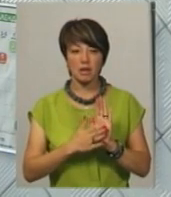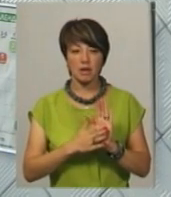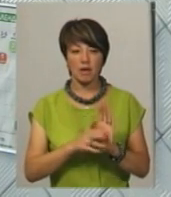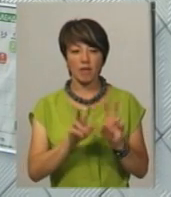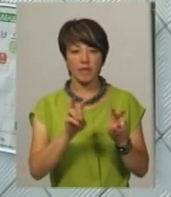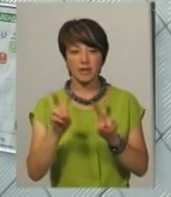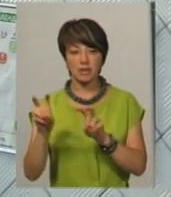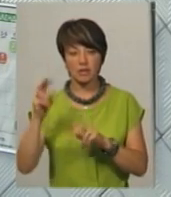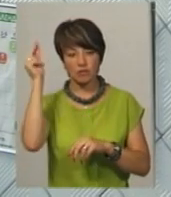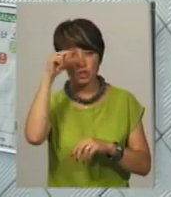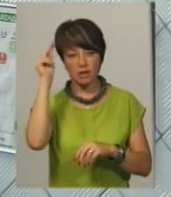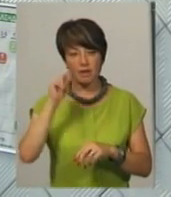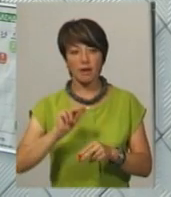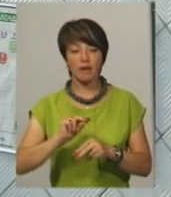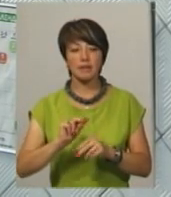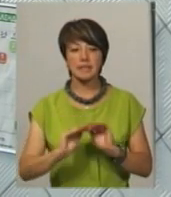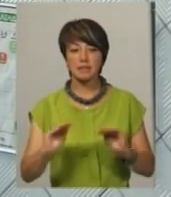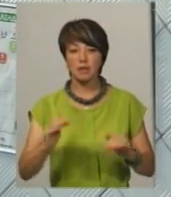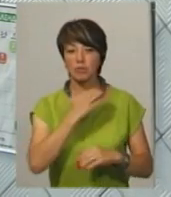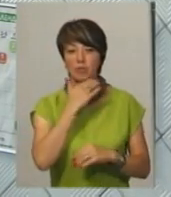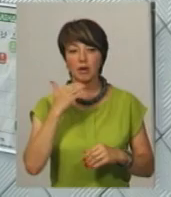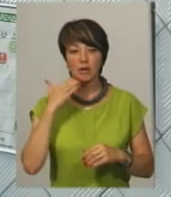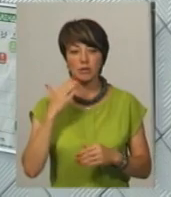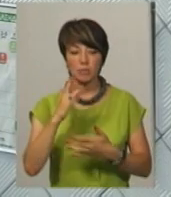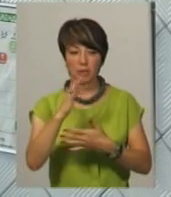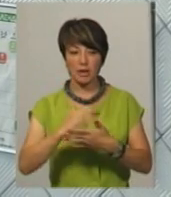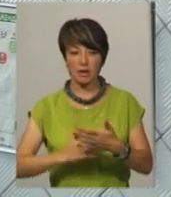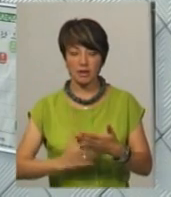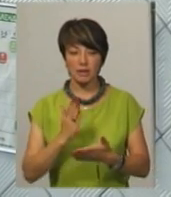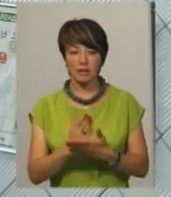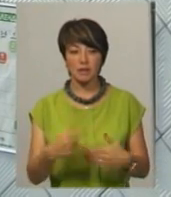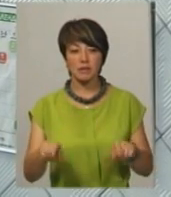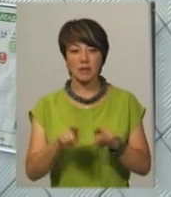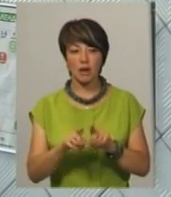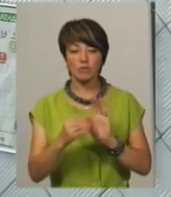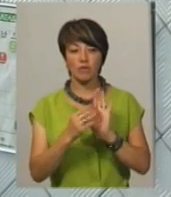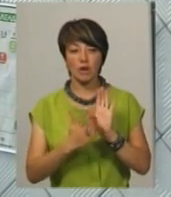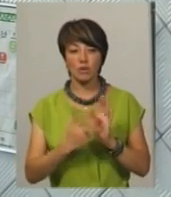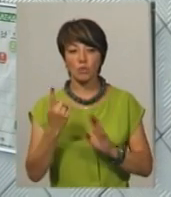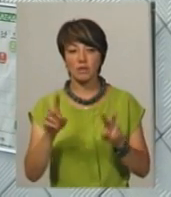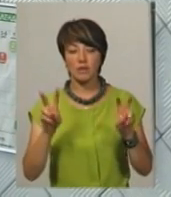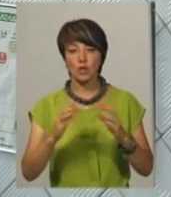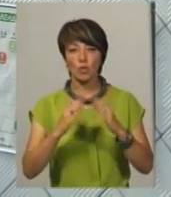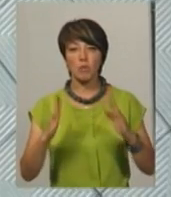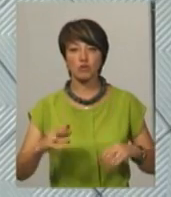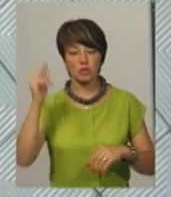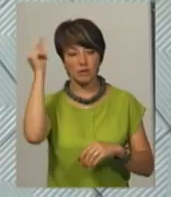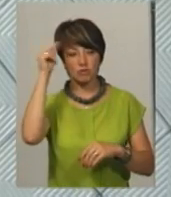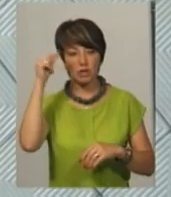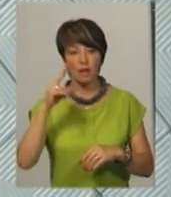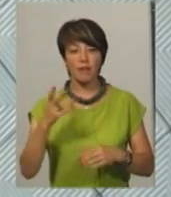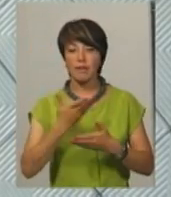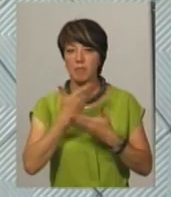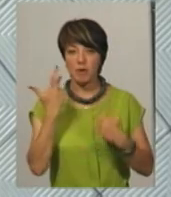навчання дітей. Там дуже багато йде переліків. І також там вказано один із видів – домашнє навчання.